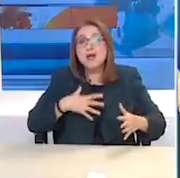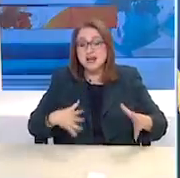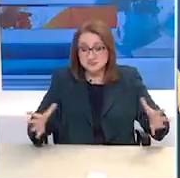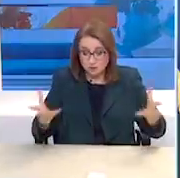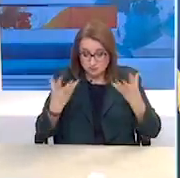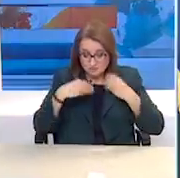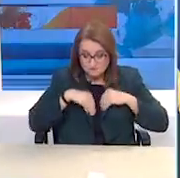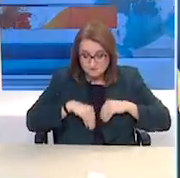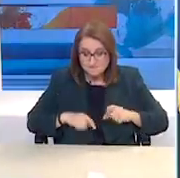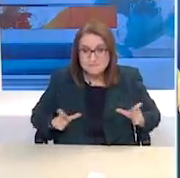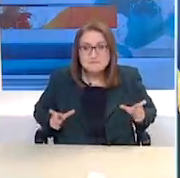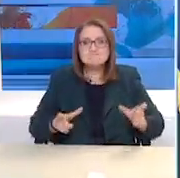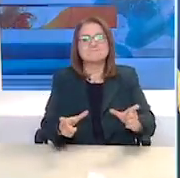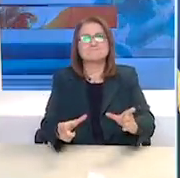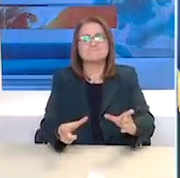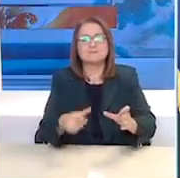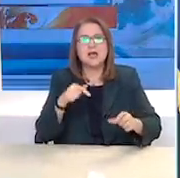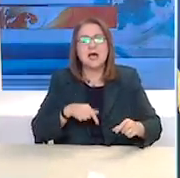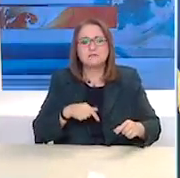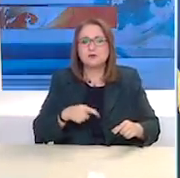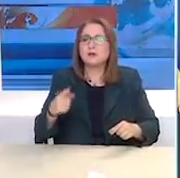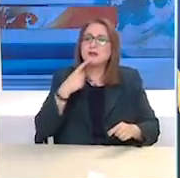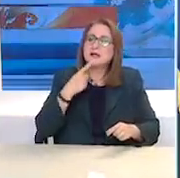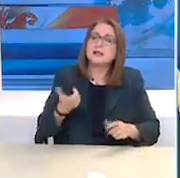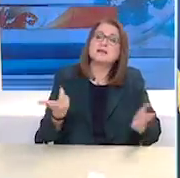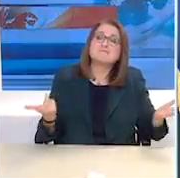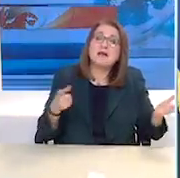ότι υποκαταγράφουμε τον ιό αρκετές φορές, αρκετές